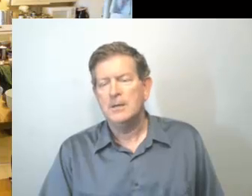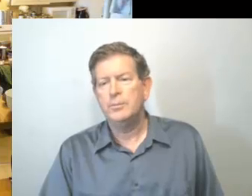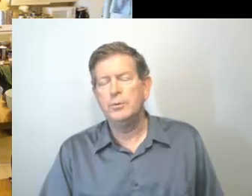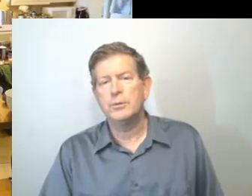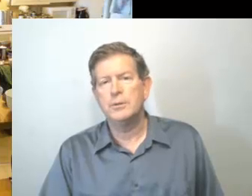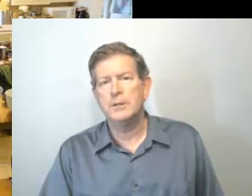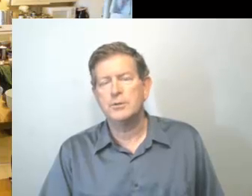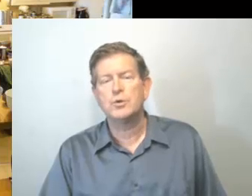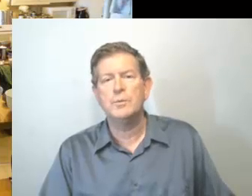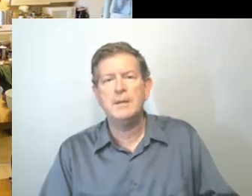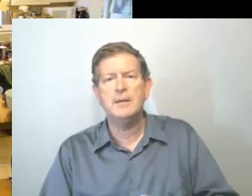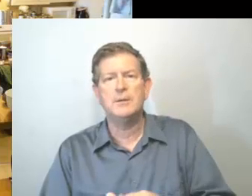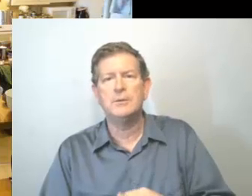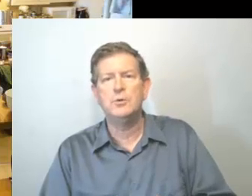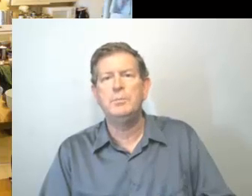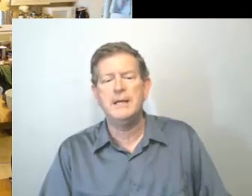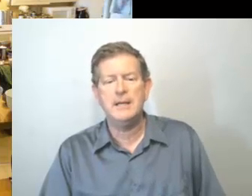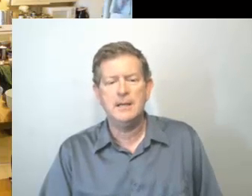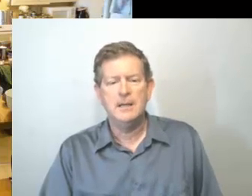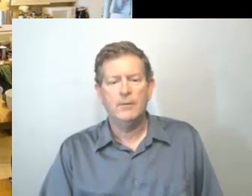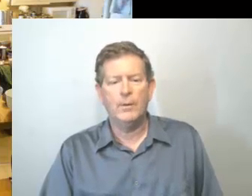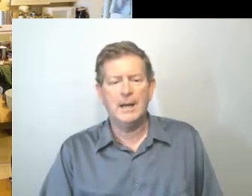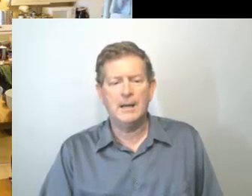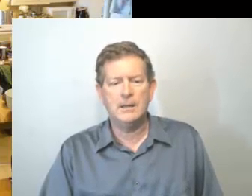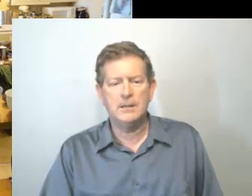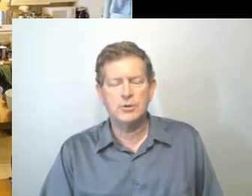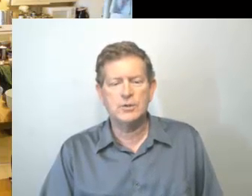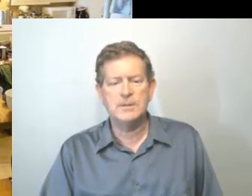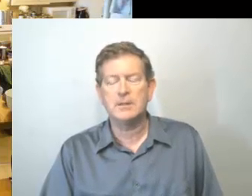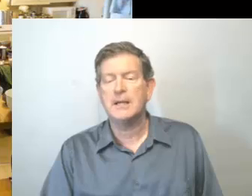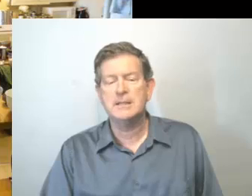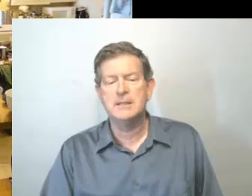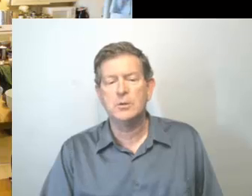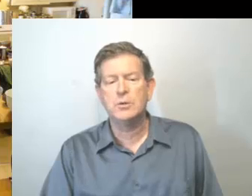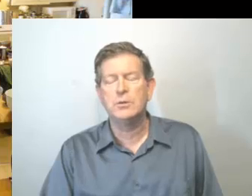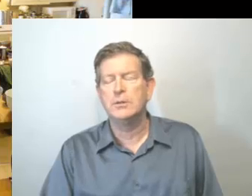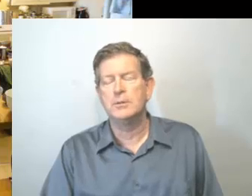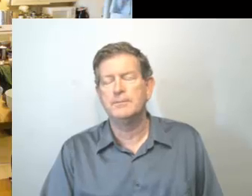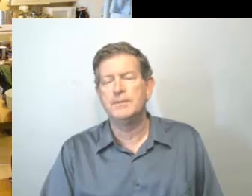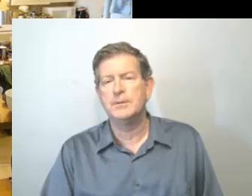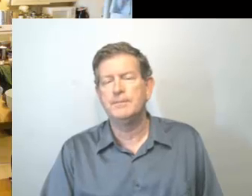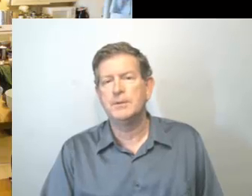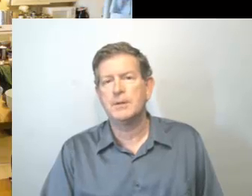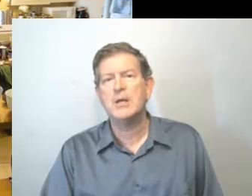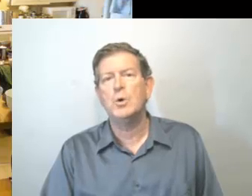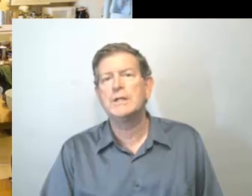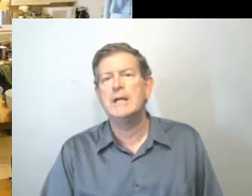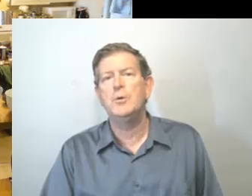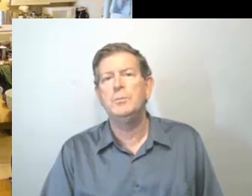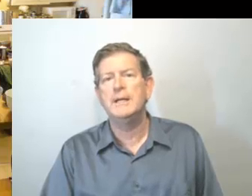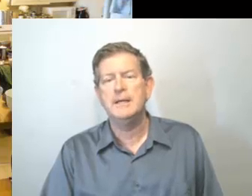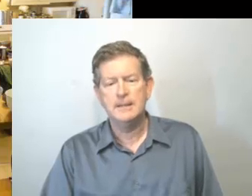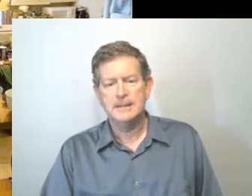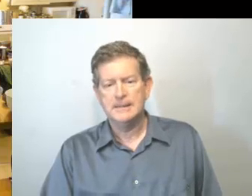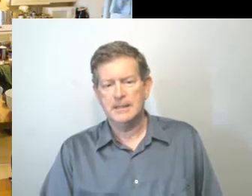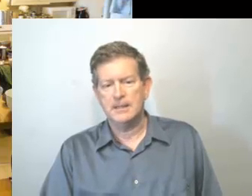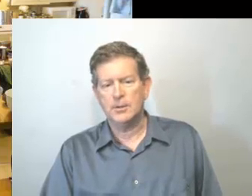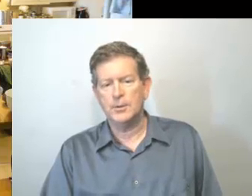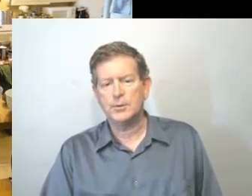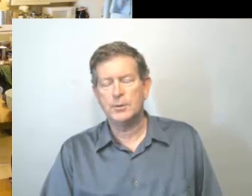terre pour semer du blé. Voilà, je suis en train ici de récolter le